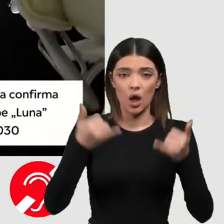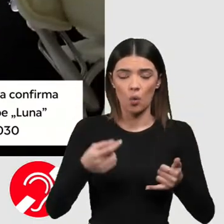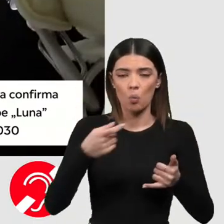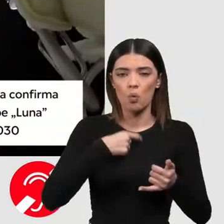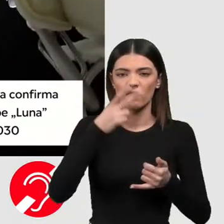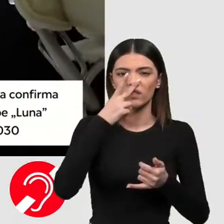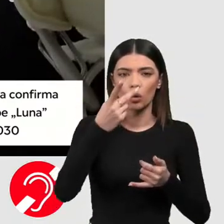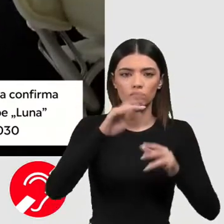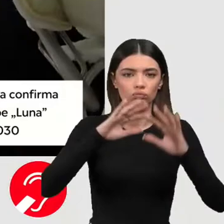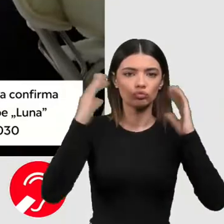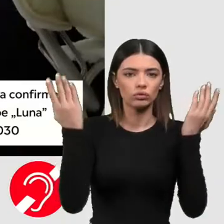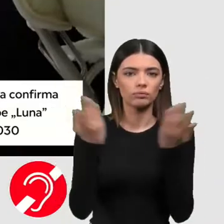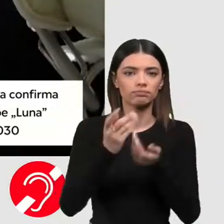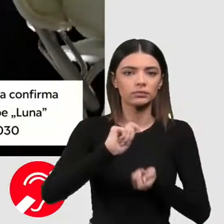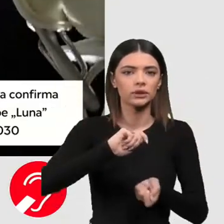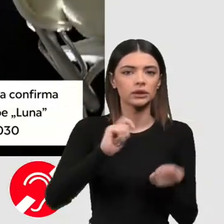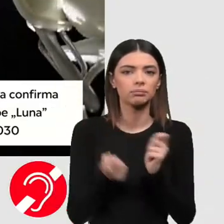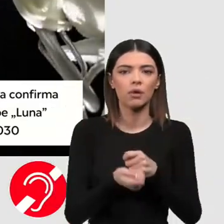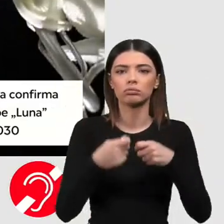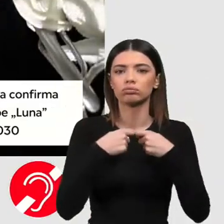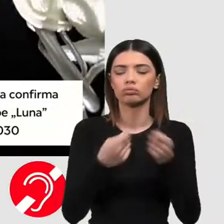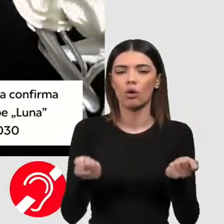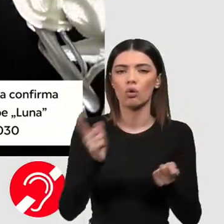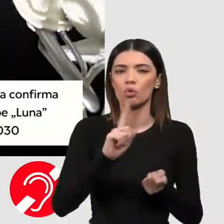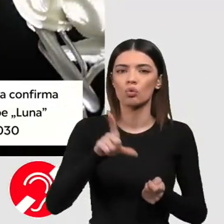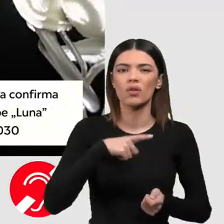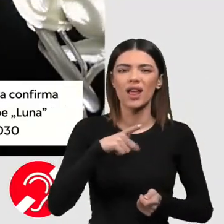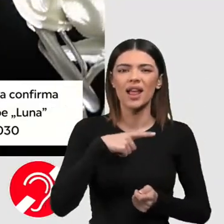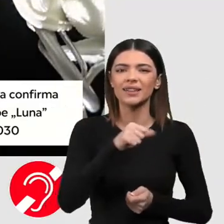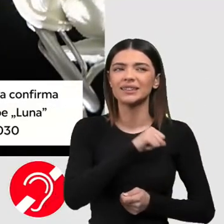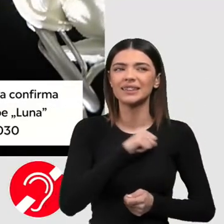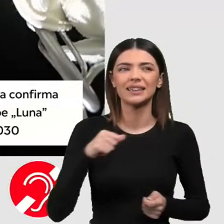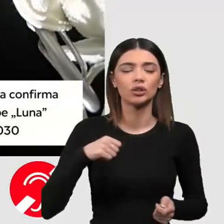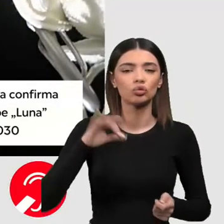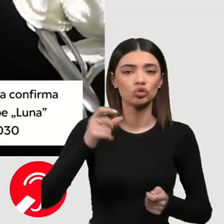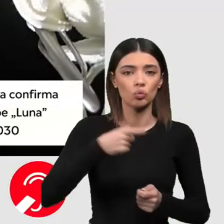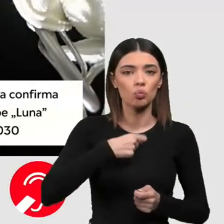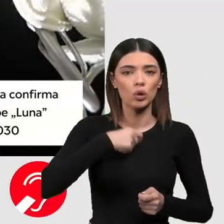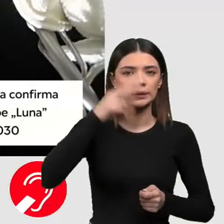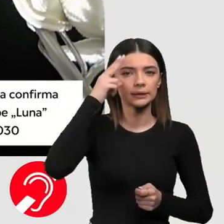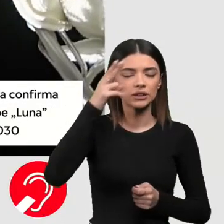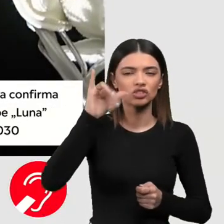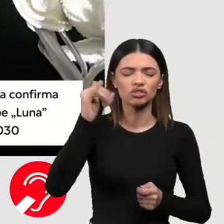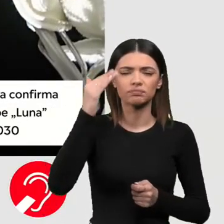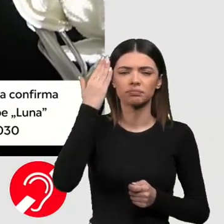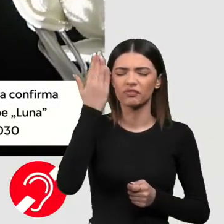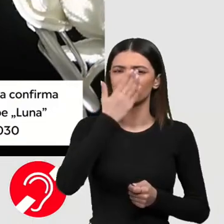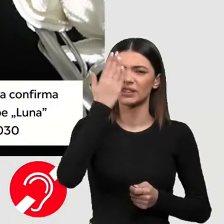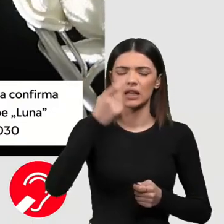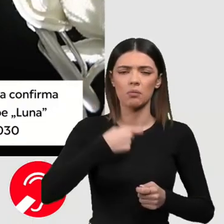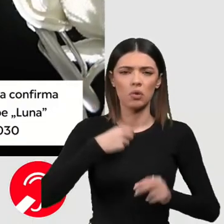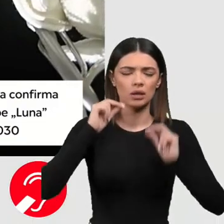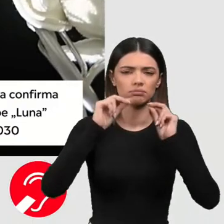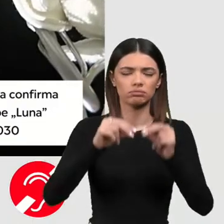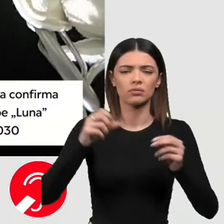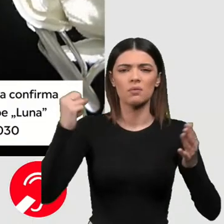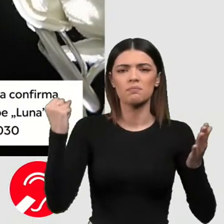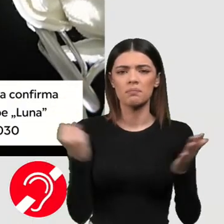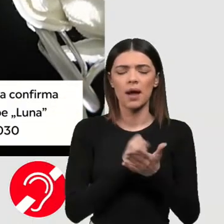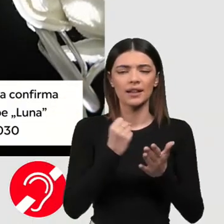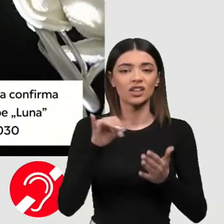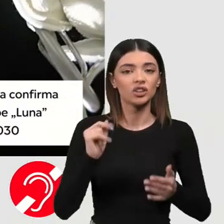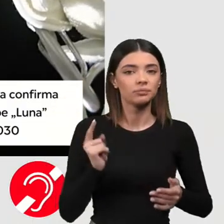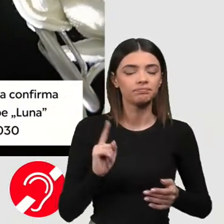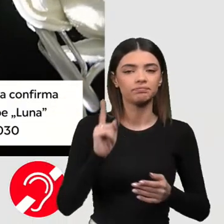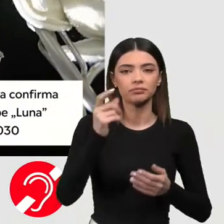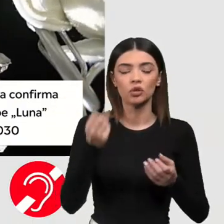o lume complet diferită, o lume în care nu mai suntem singuri, ori conștientizarea și imaginația va păși în mod oficial și